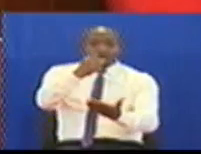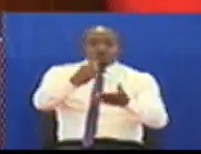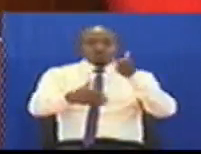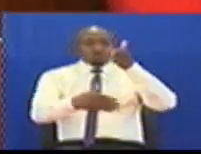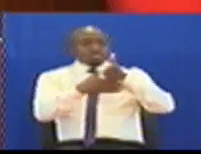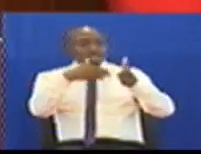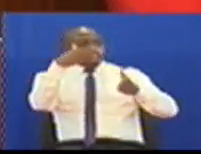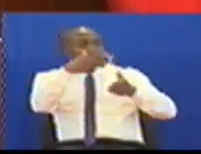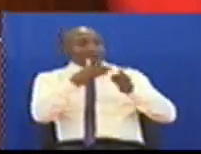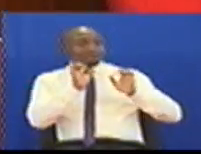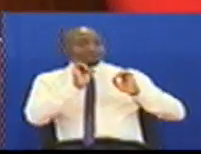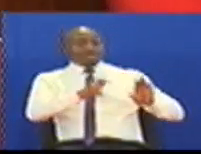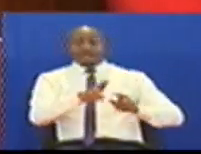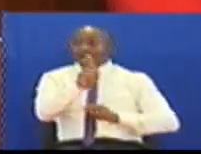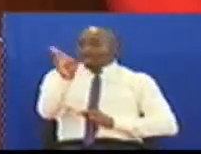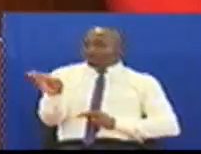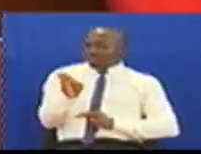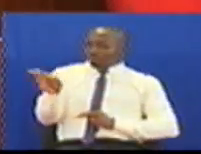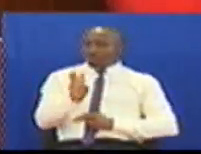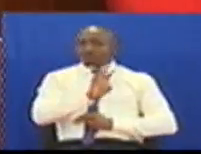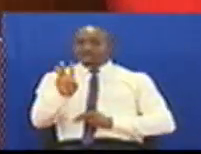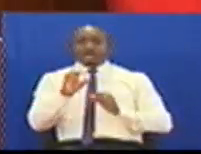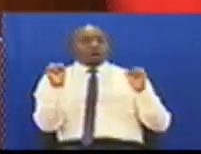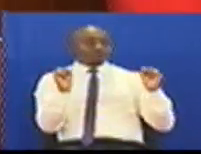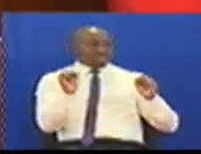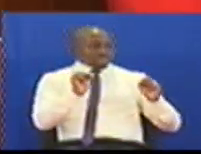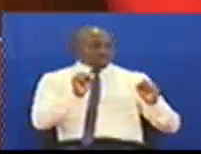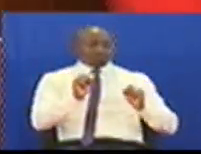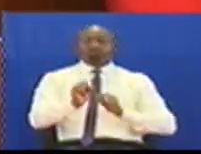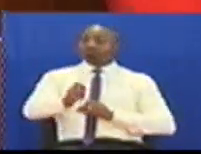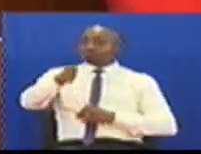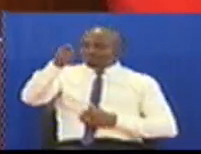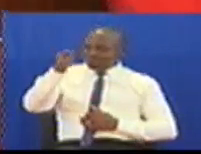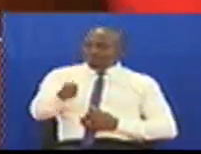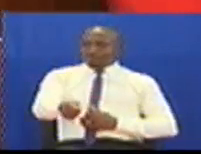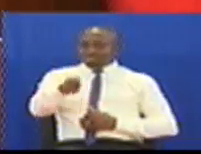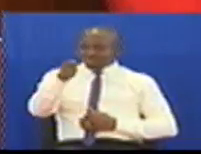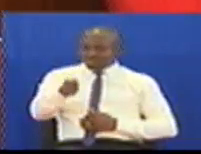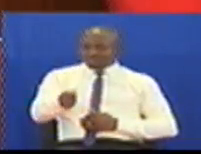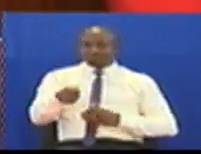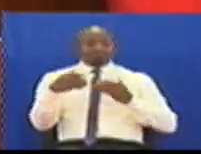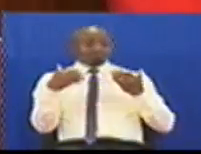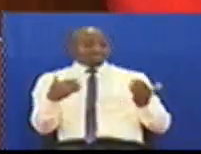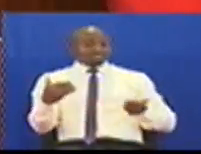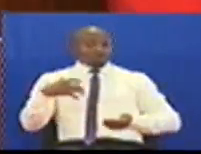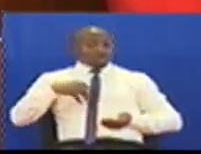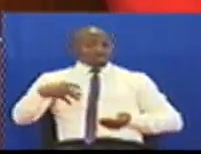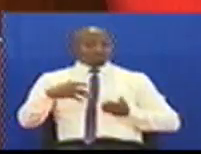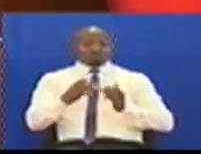jengo jipya la halmashauri ya wilaya ya Rufiji. Tunakupongeza sana na tukuombe Mheshimiwa Waziri, sasa wataalamu